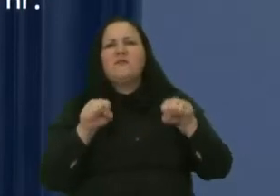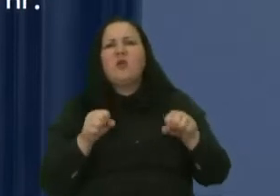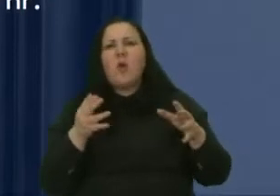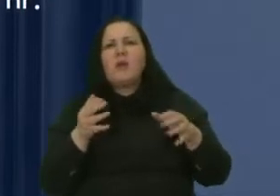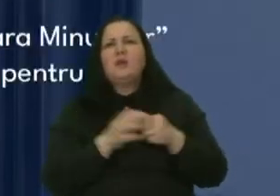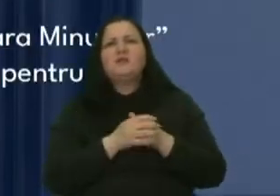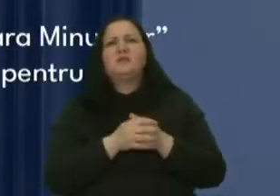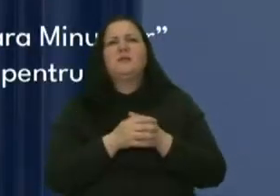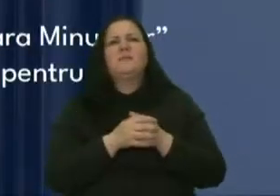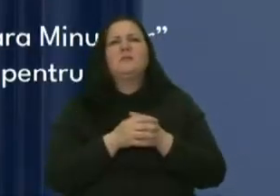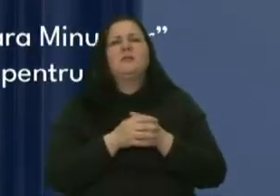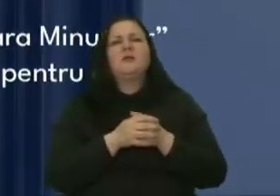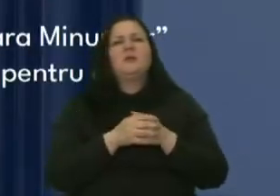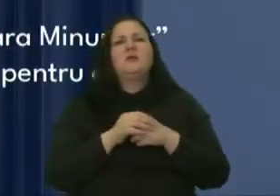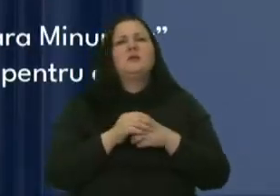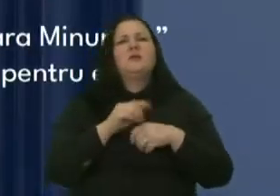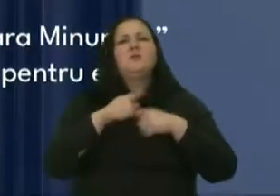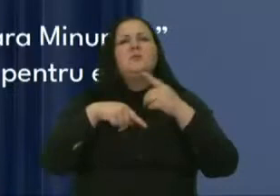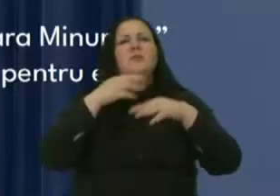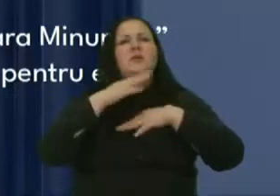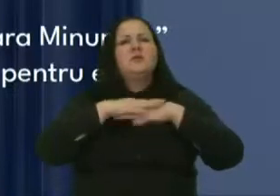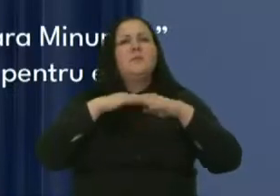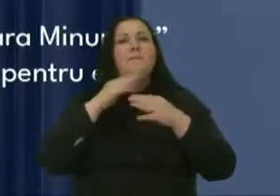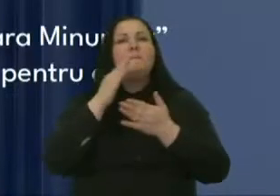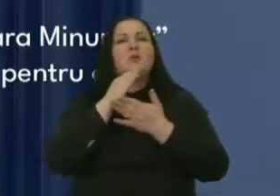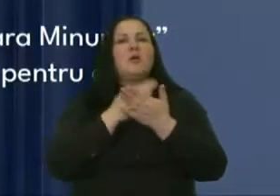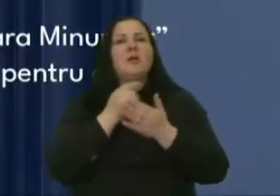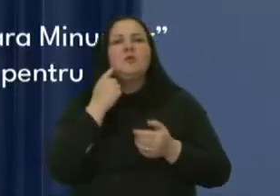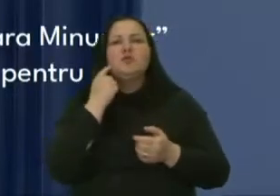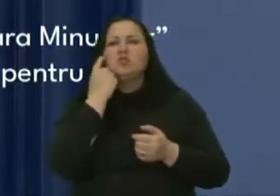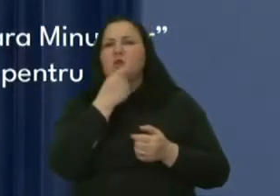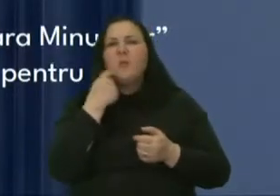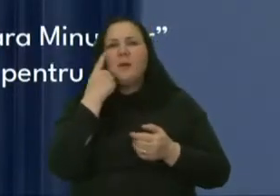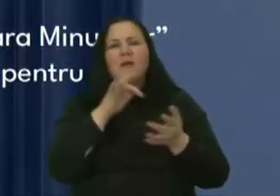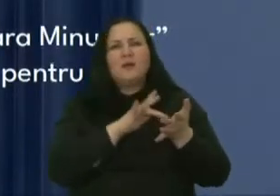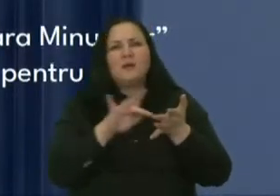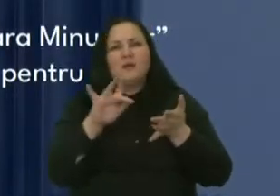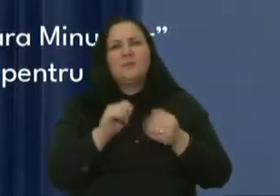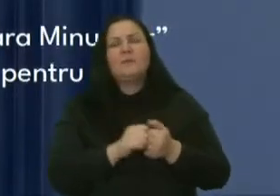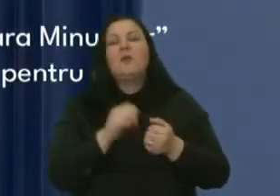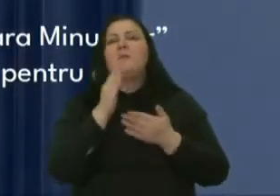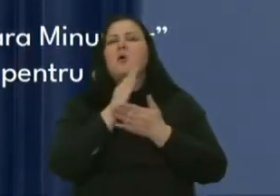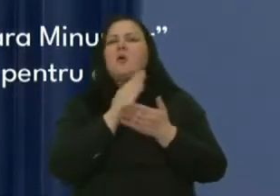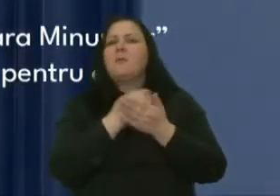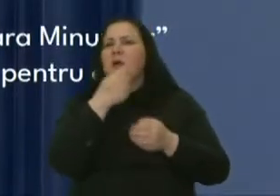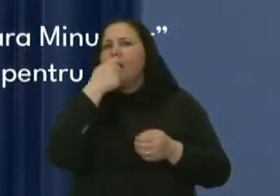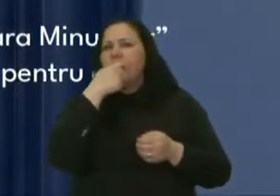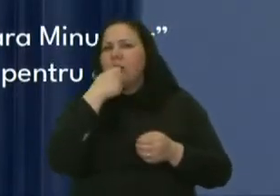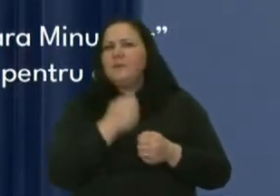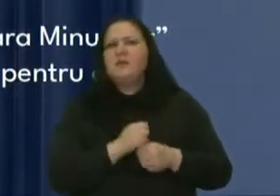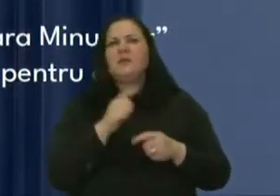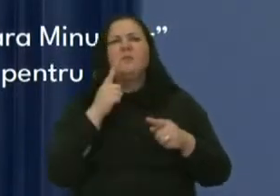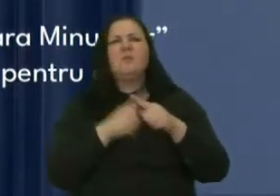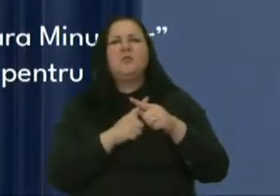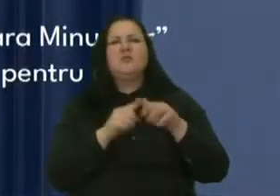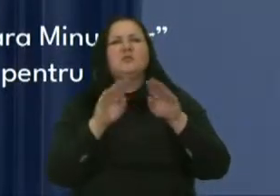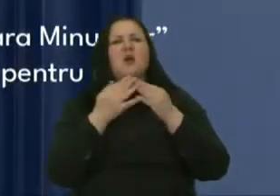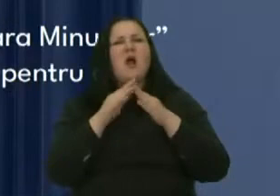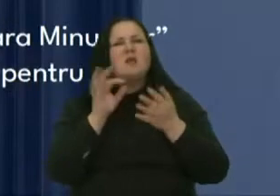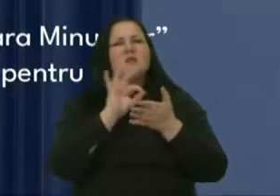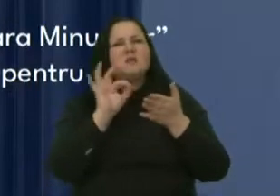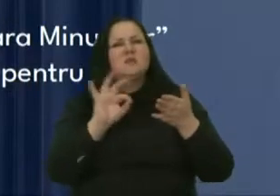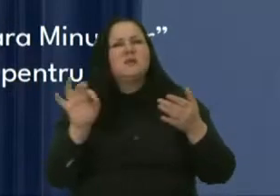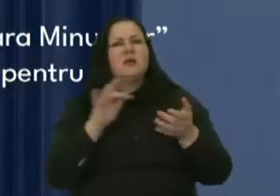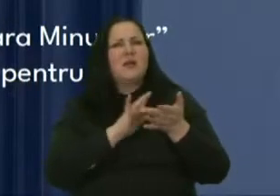pe sobarului ă de construit programul stomatologie gratuită programul alimente programul rechizite gratuite programul masă